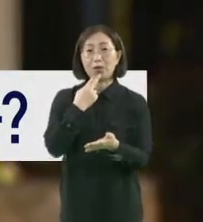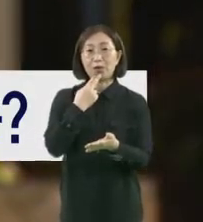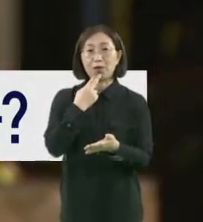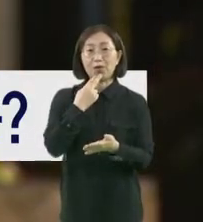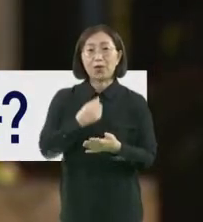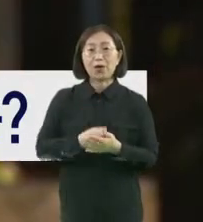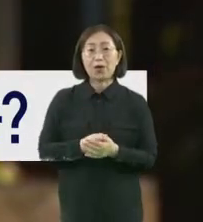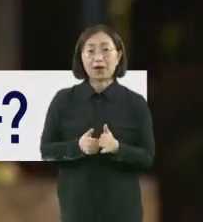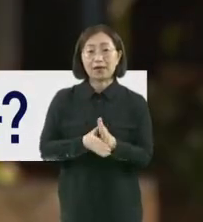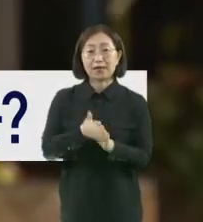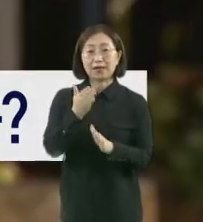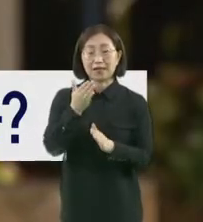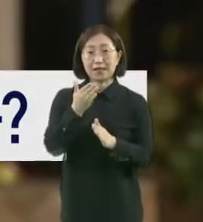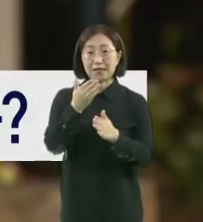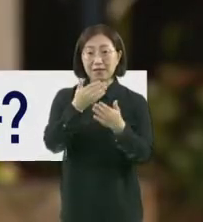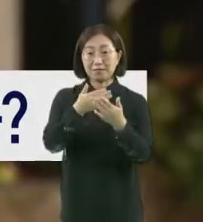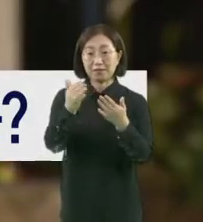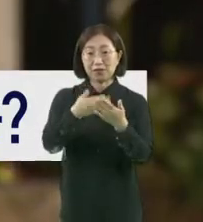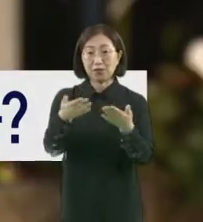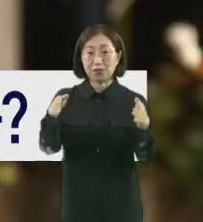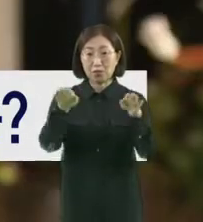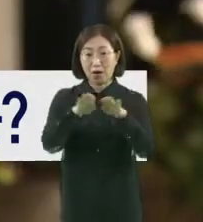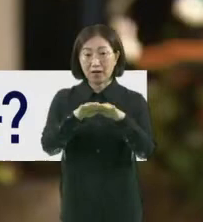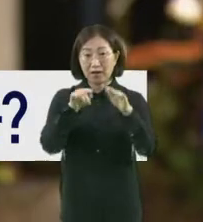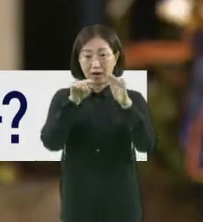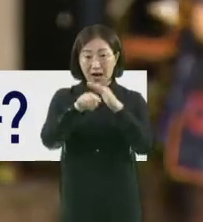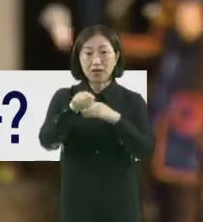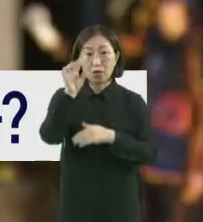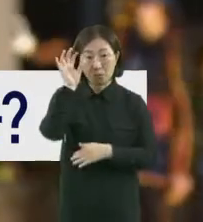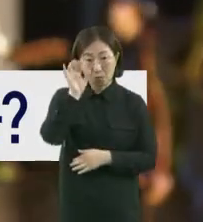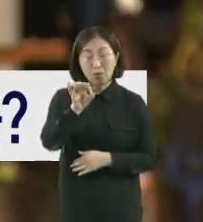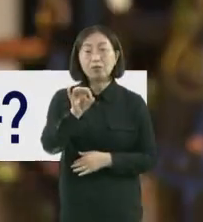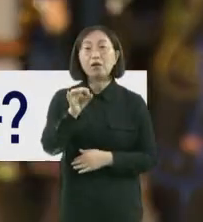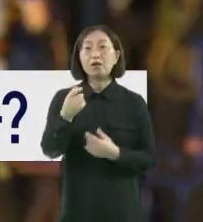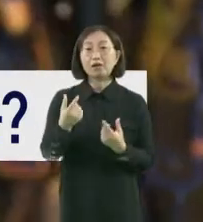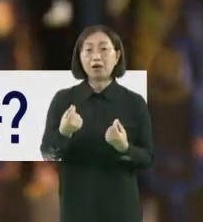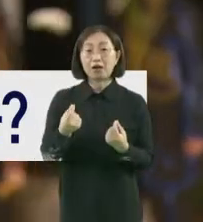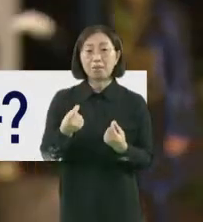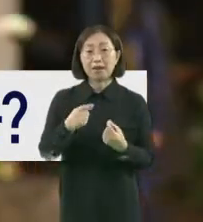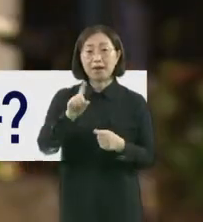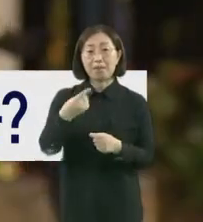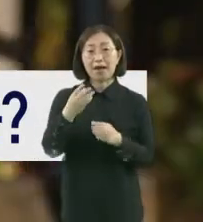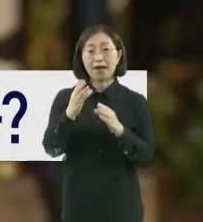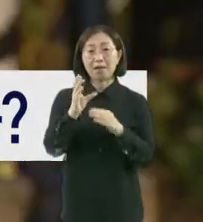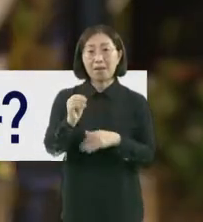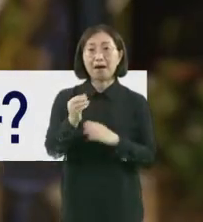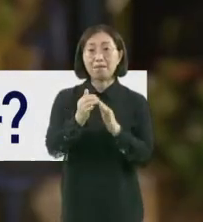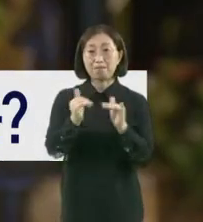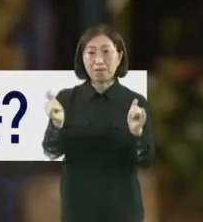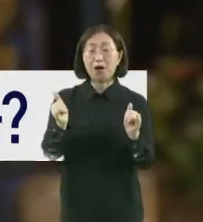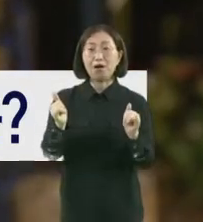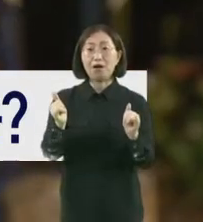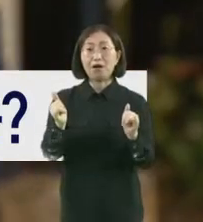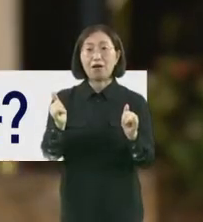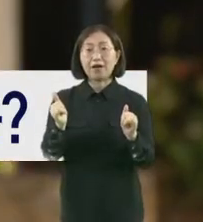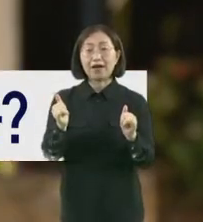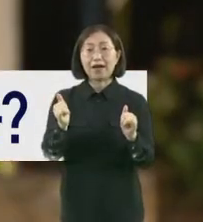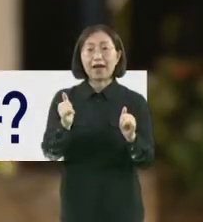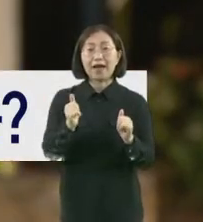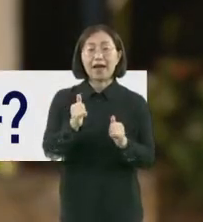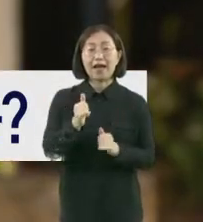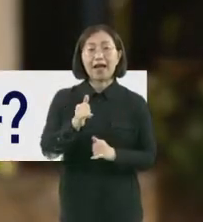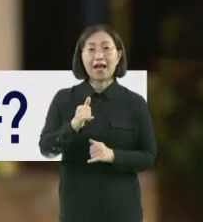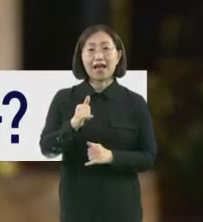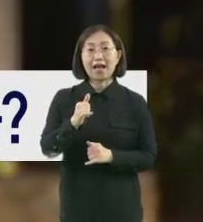우리가 지금 시립미술관에 가보고 있습니다만 사실상 100만 명을 불러오는 스페인의 작은 도시